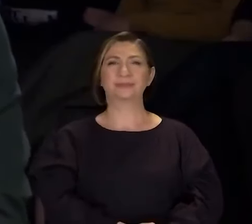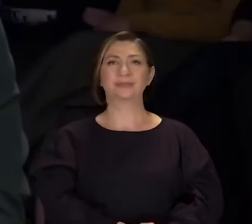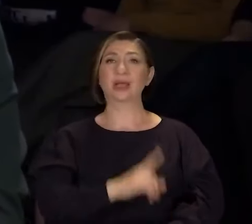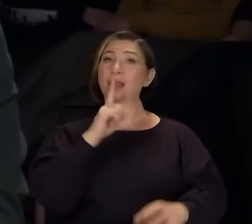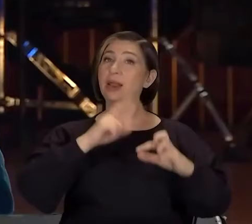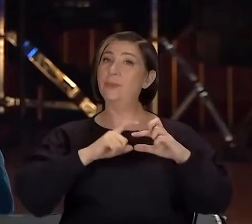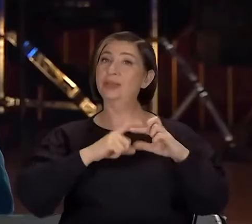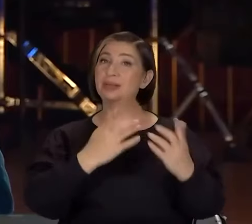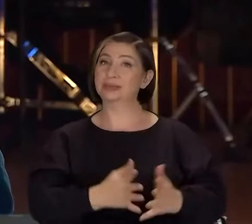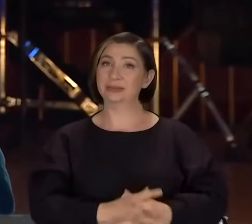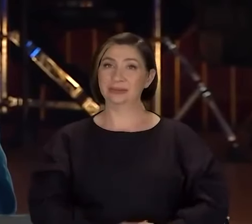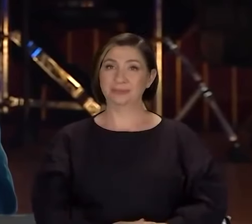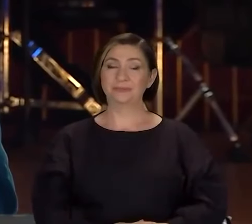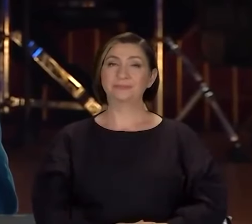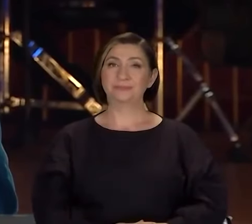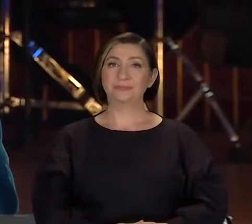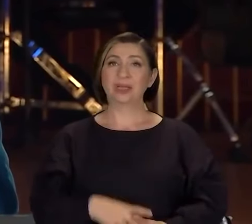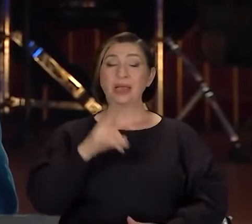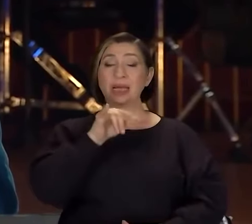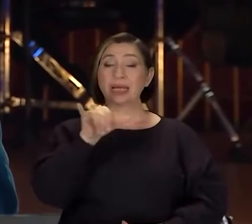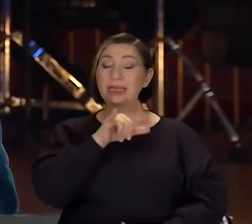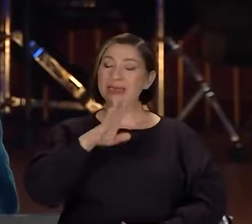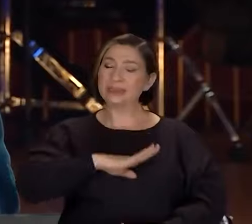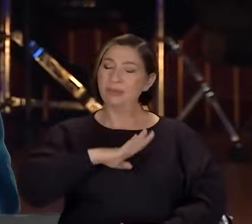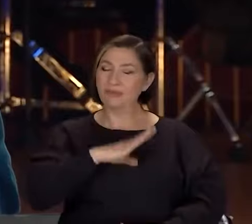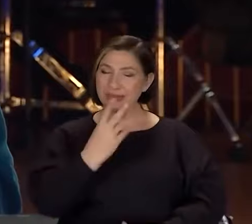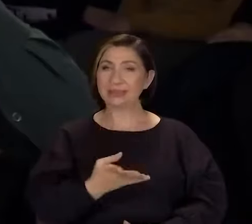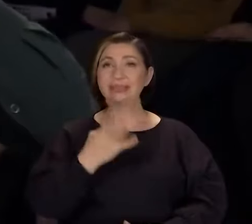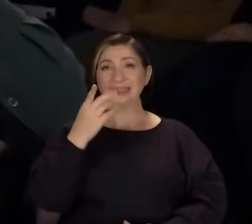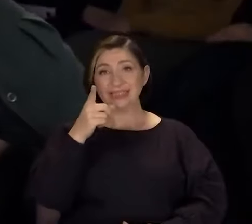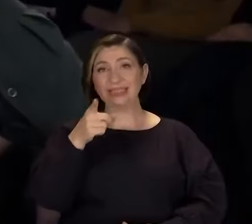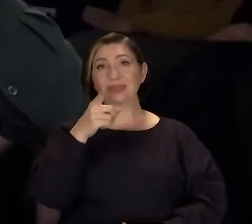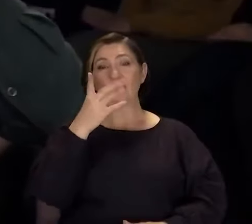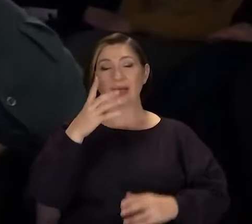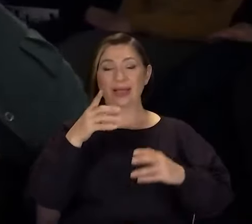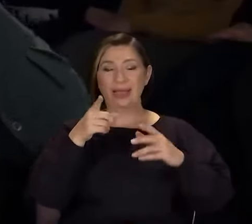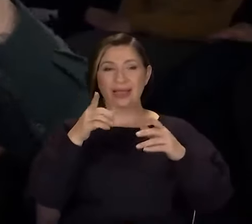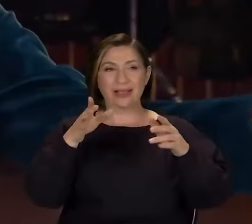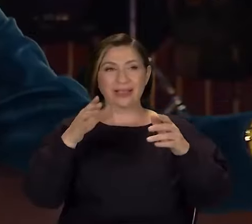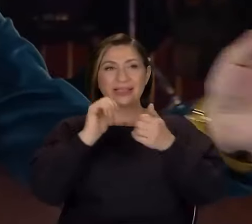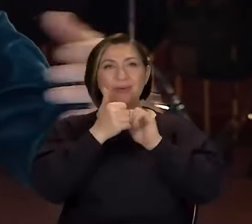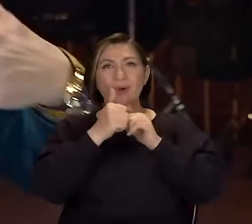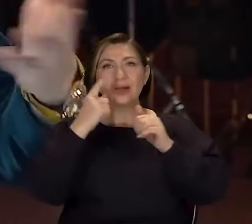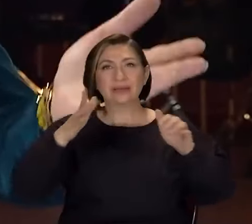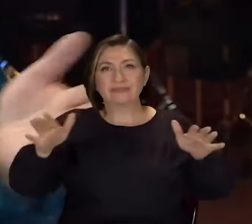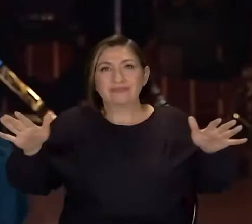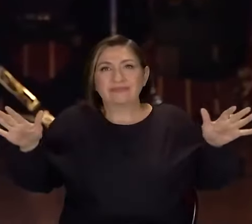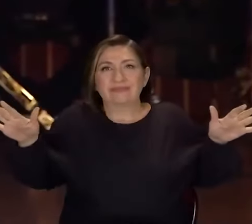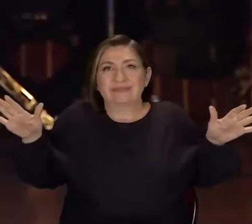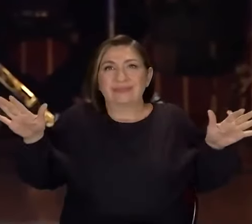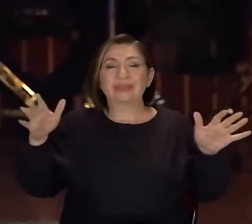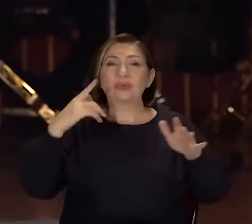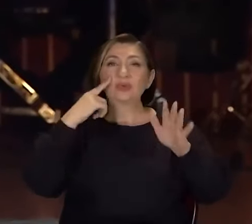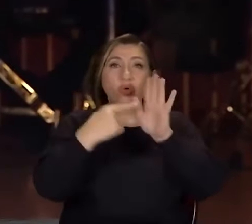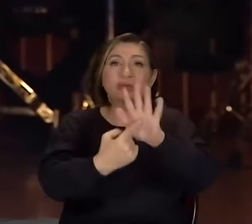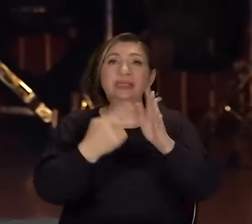Vallahi Allah rahmet eylesin. Yani tabii ki Allah yakınlarına sabır versin. Tabii senin de ona wingsuit'i böyle iki kanadı açıp da hani gösterecek